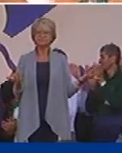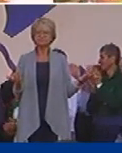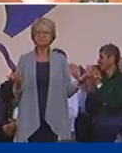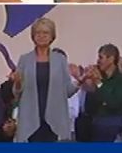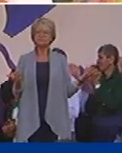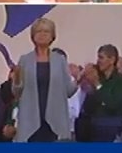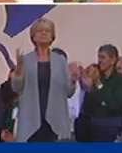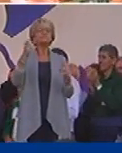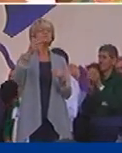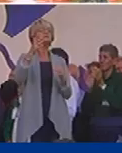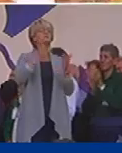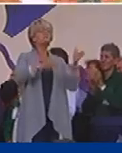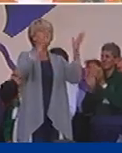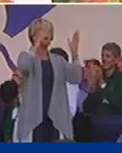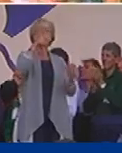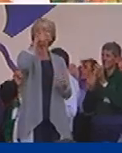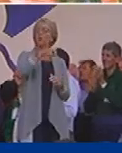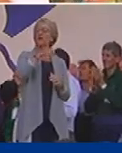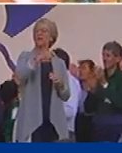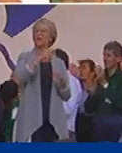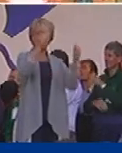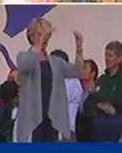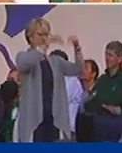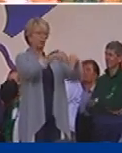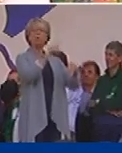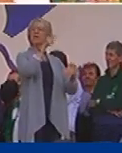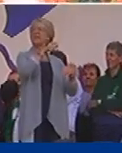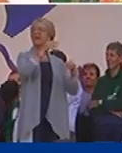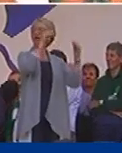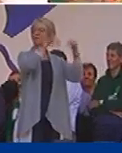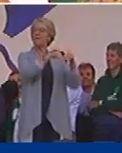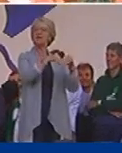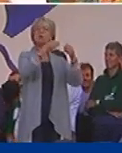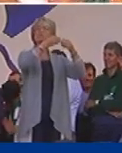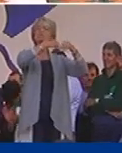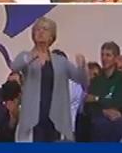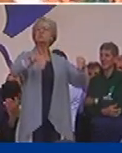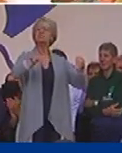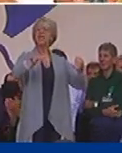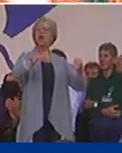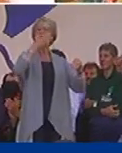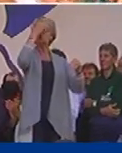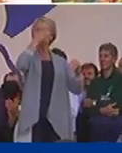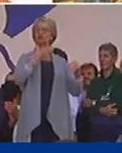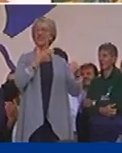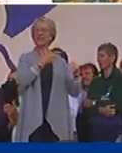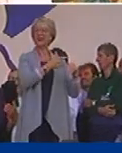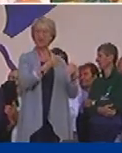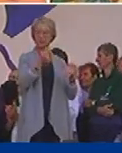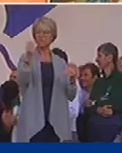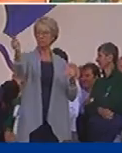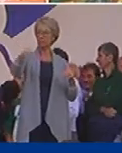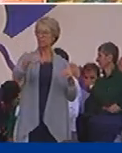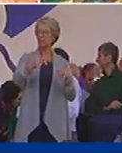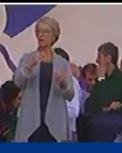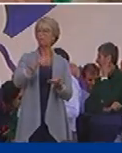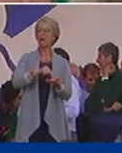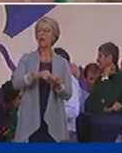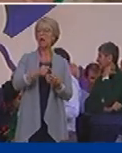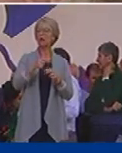Al Quirinale ci mettiamo un bel museo delle cere. e gli facciamo pagare il biglietto.